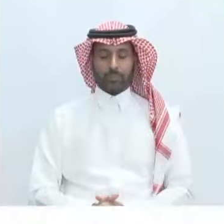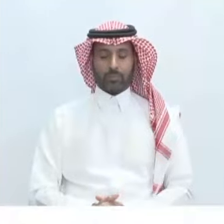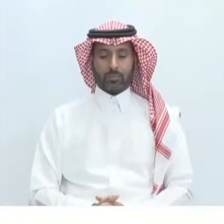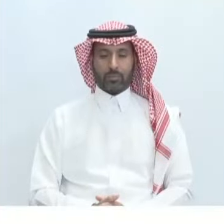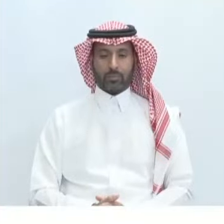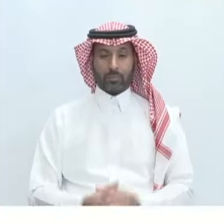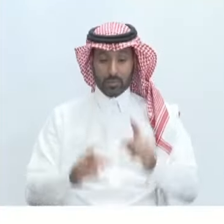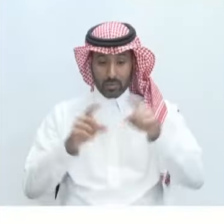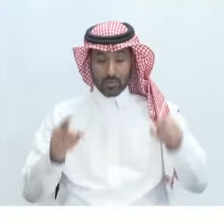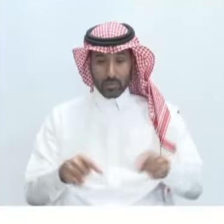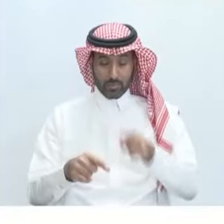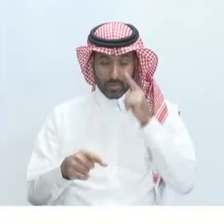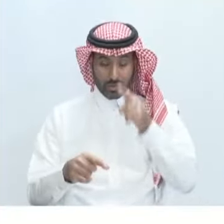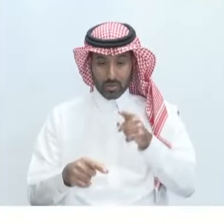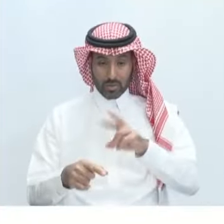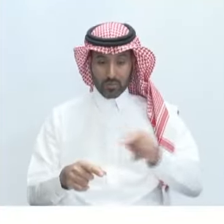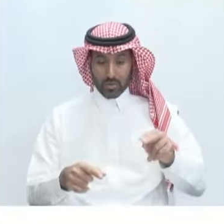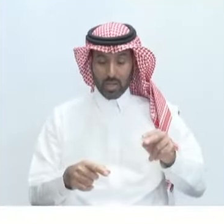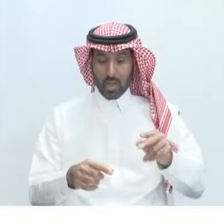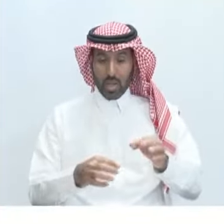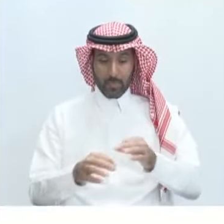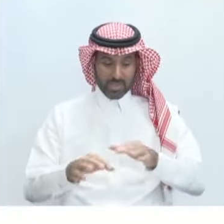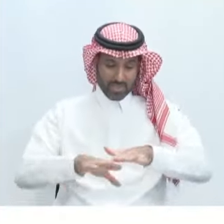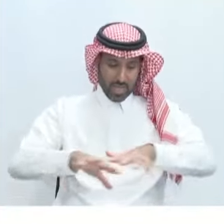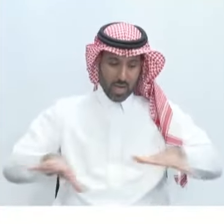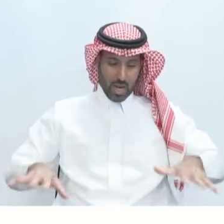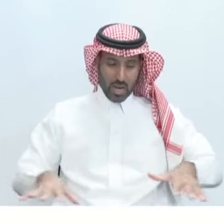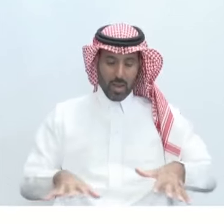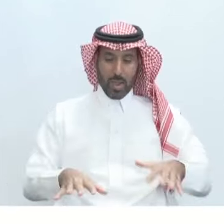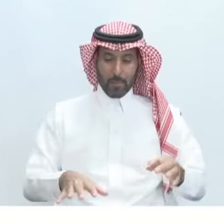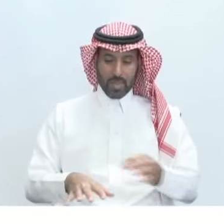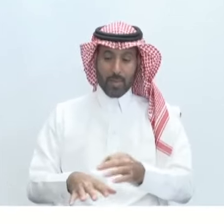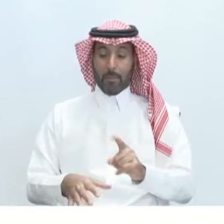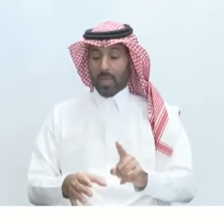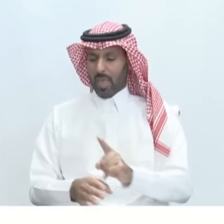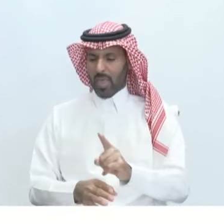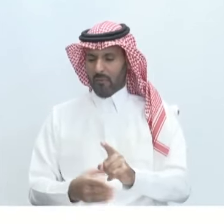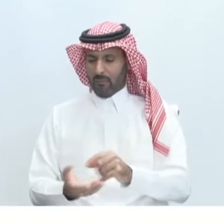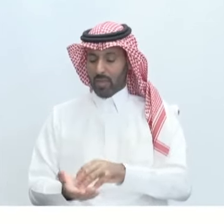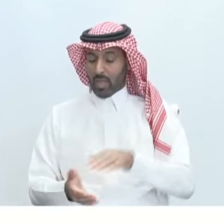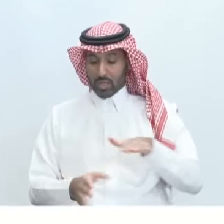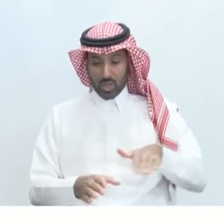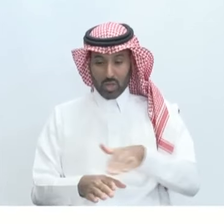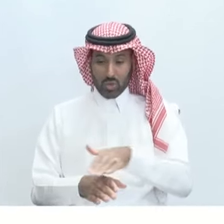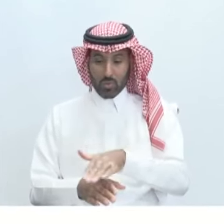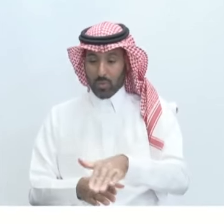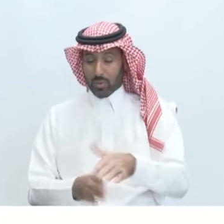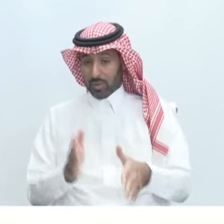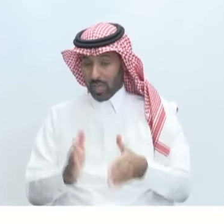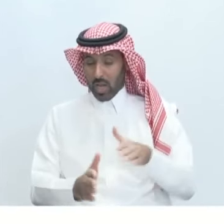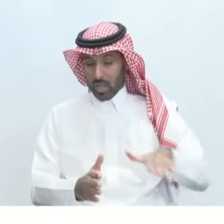الدرس مشهد المحاكاه هو المساحه المحدده للبيئه حيث يتحرك روبوت